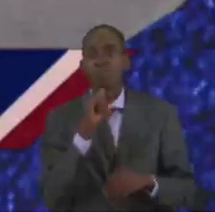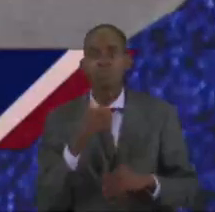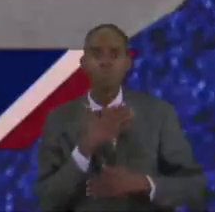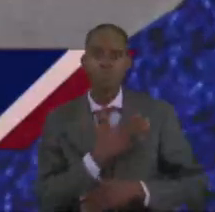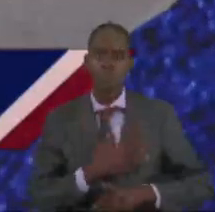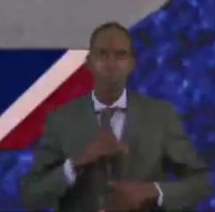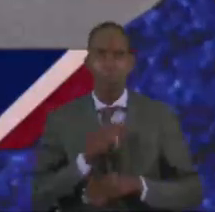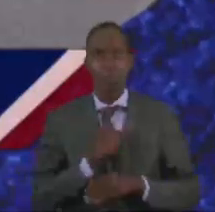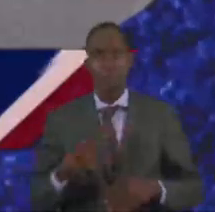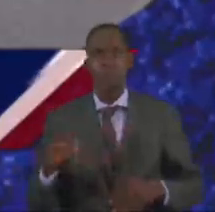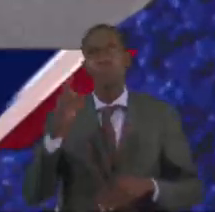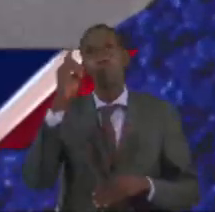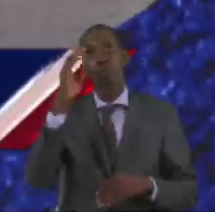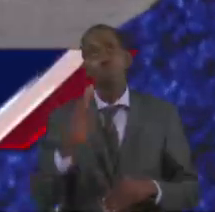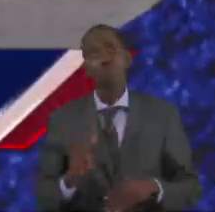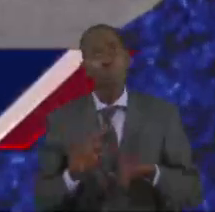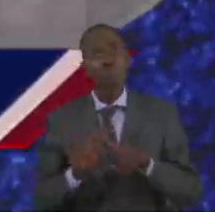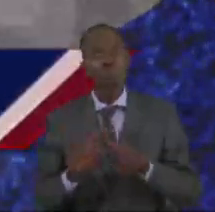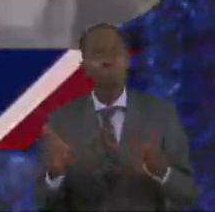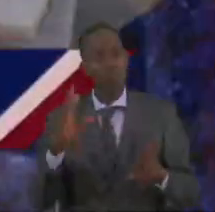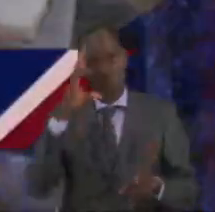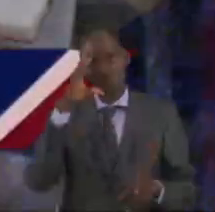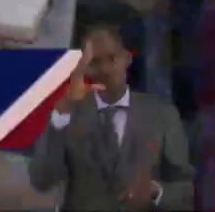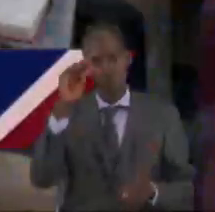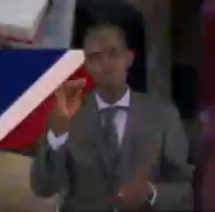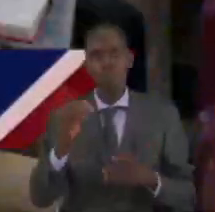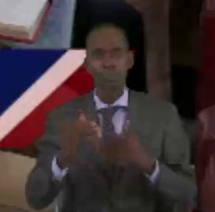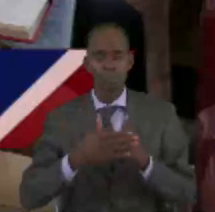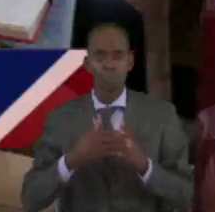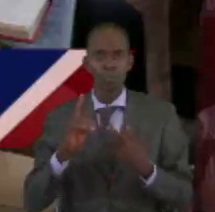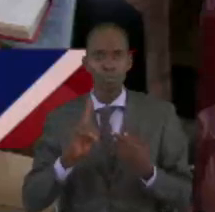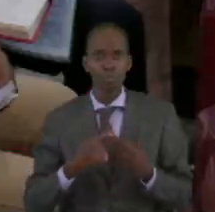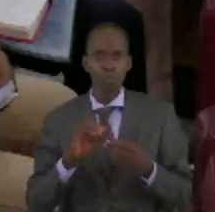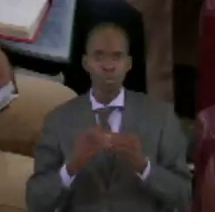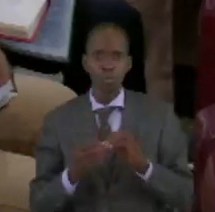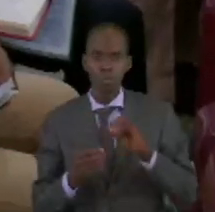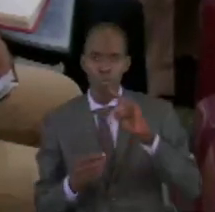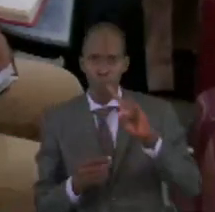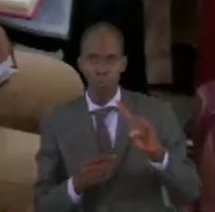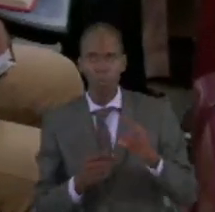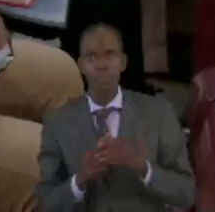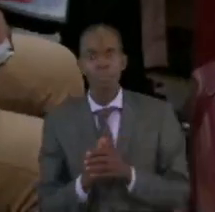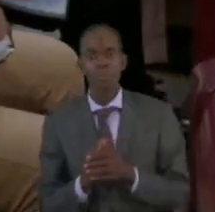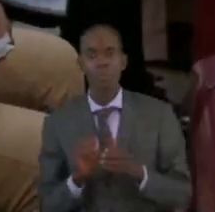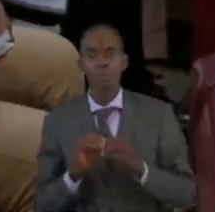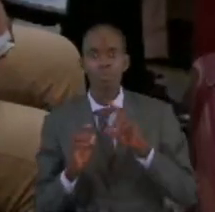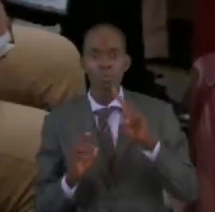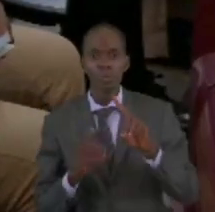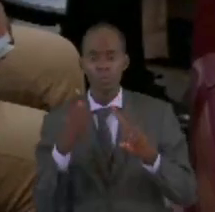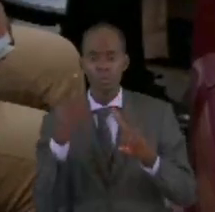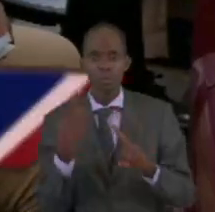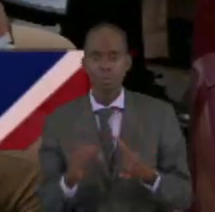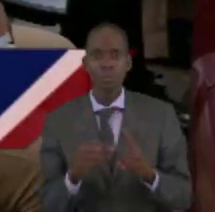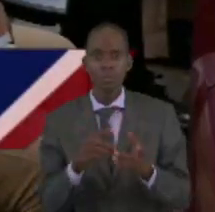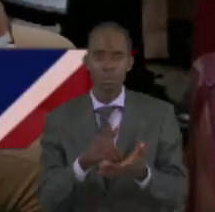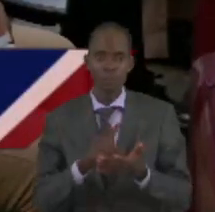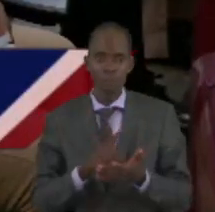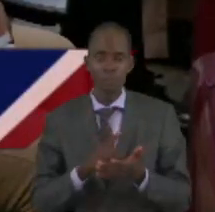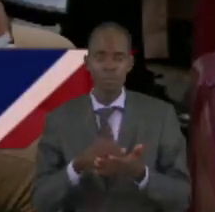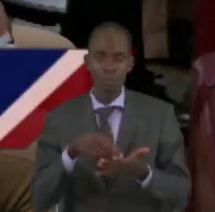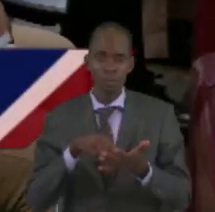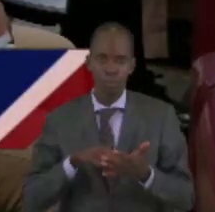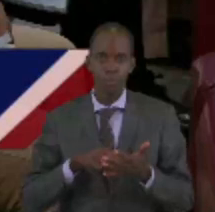plaire à Dieu mais aux hommes. Voilà la première partie ici. C'est